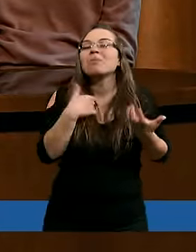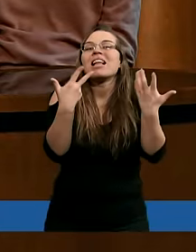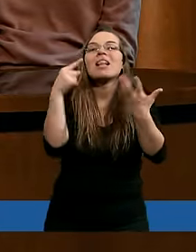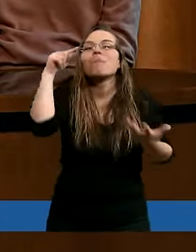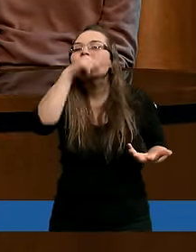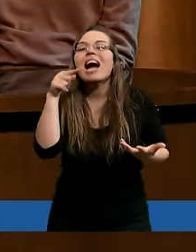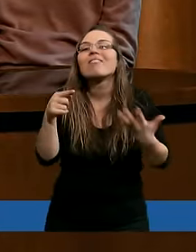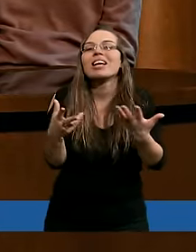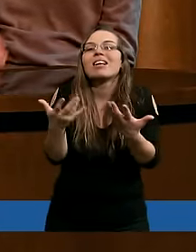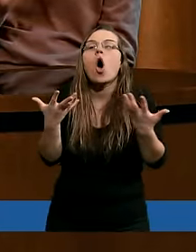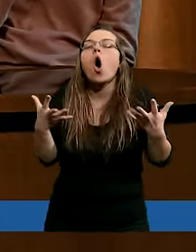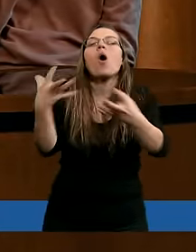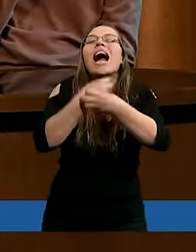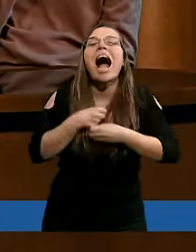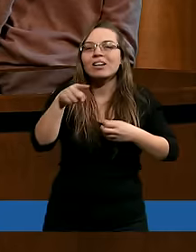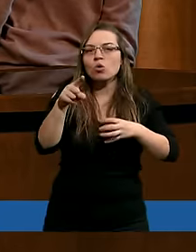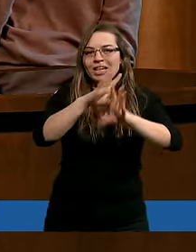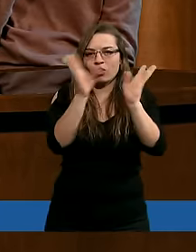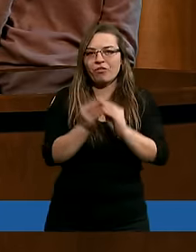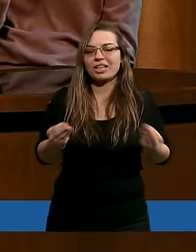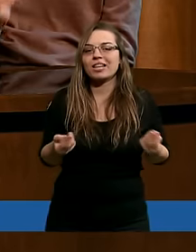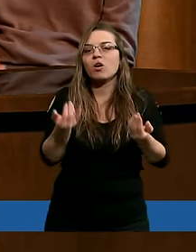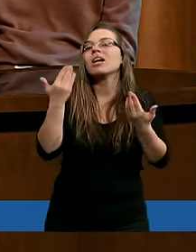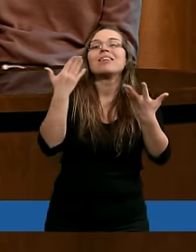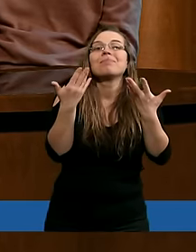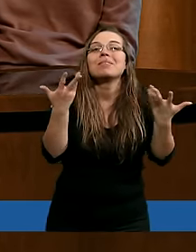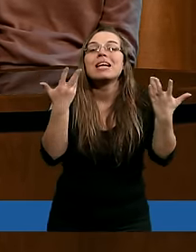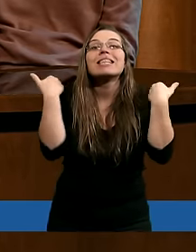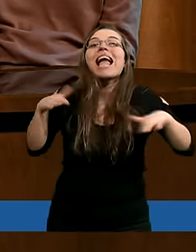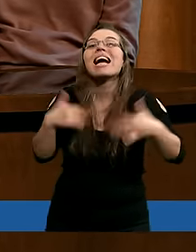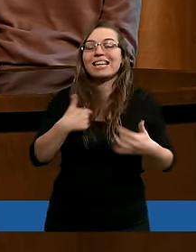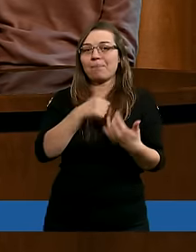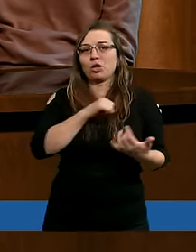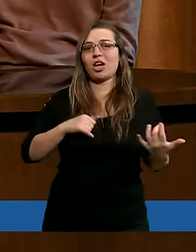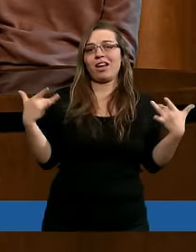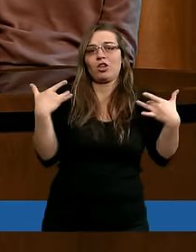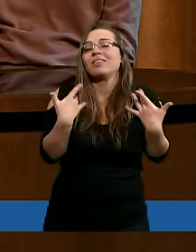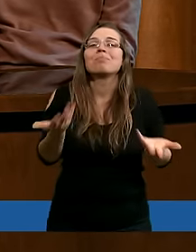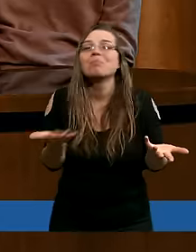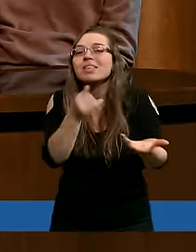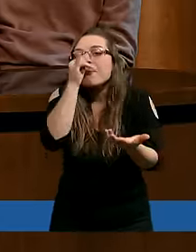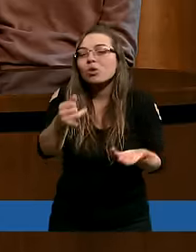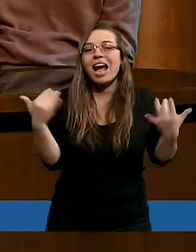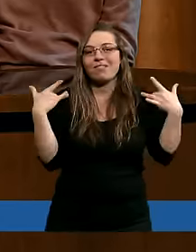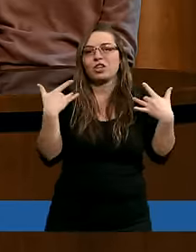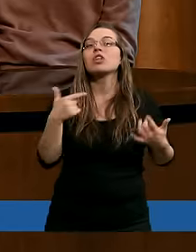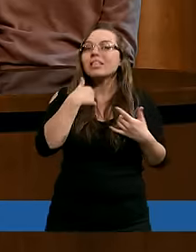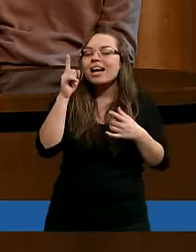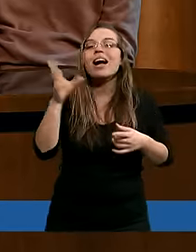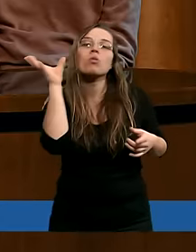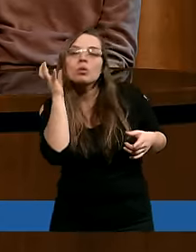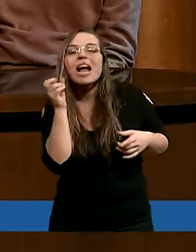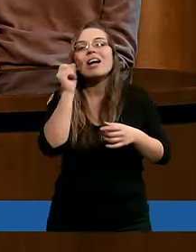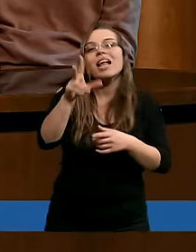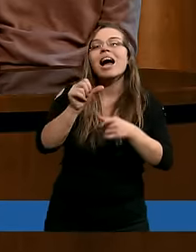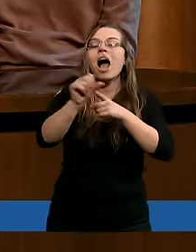naprawdę obmierzło mi to wszystko i no tak jak Hiob, no nie chce mi się żyć. Ja słyszałem takie